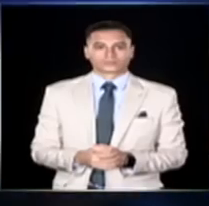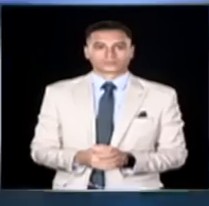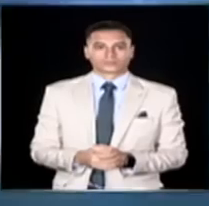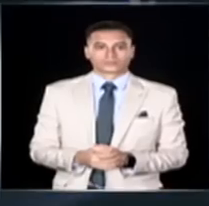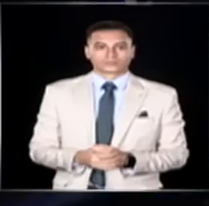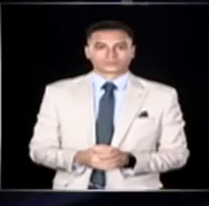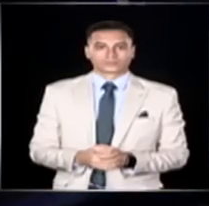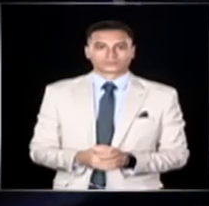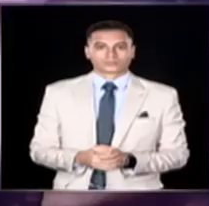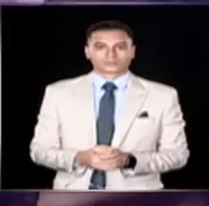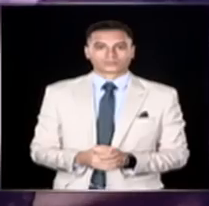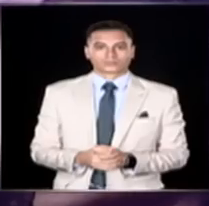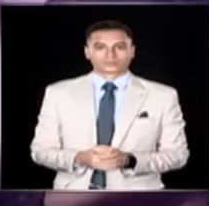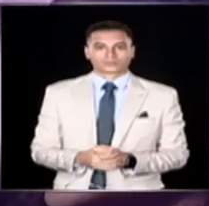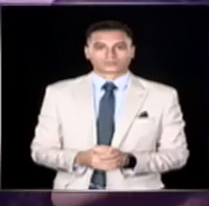عصام يوسف.